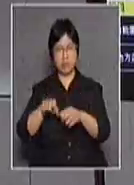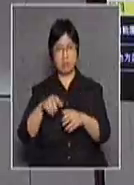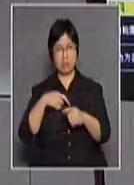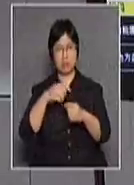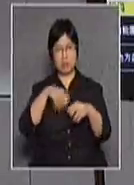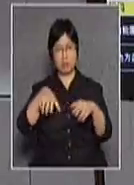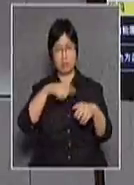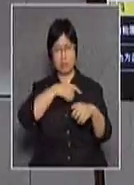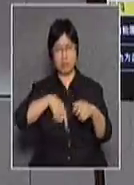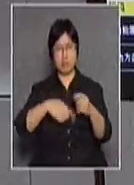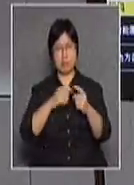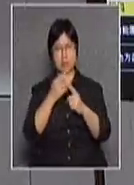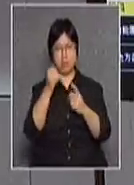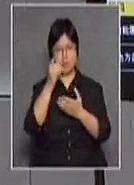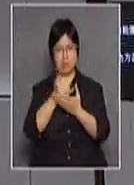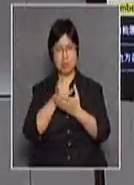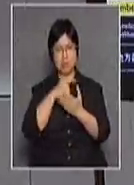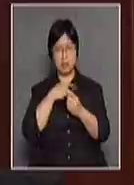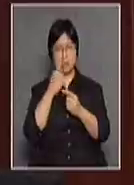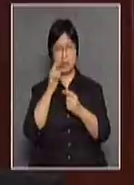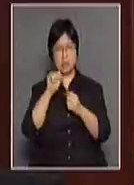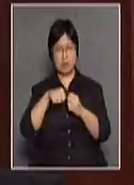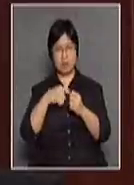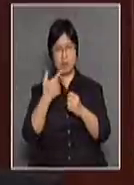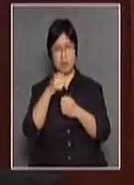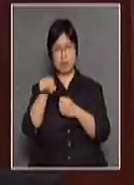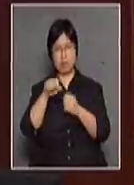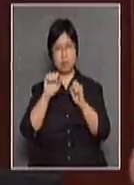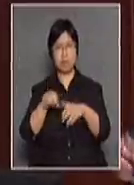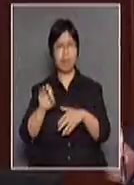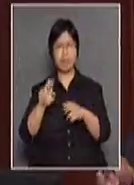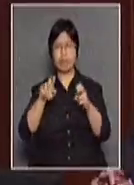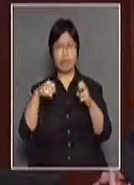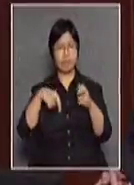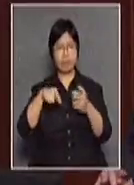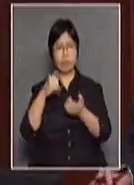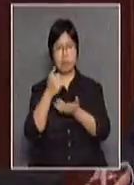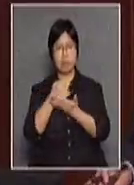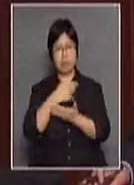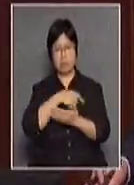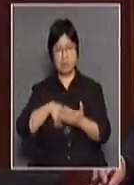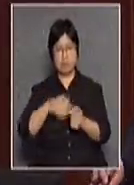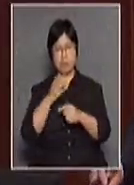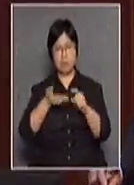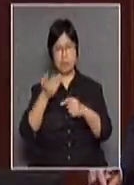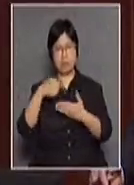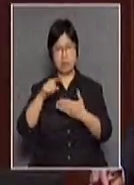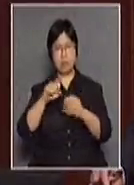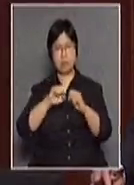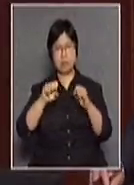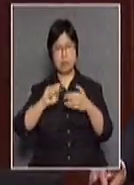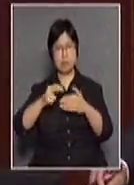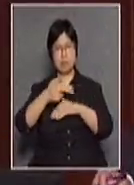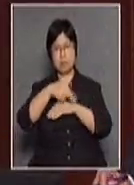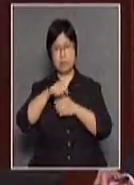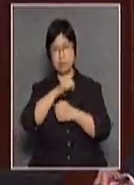生的議員13位出席，1位贊成，8位反對，沒有人棄權。議題未獲得兩部分在席委員分別以過半數贊成，我宣布修正案